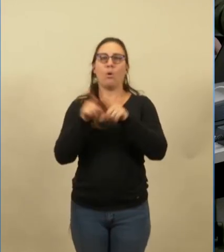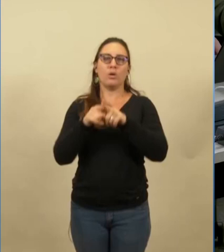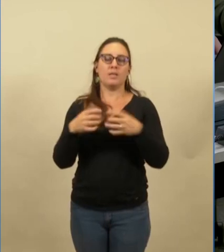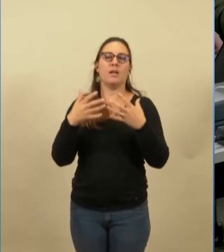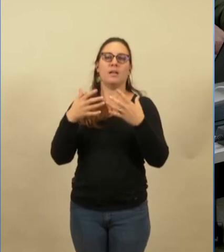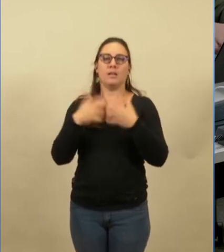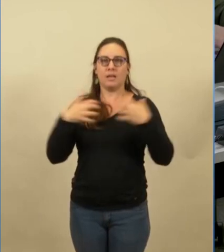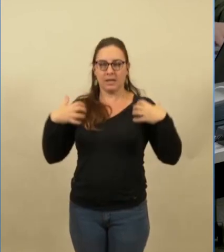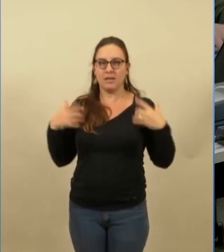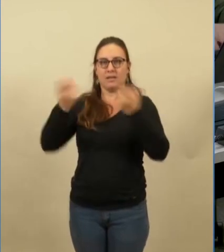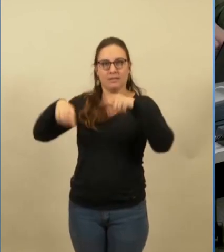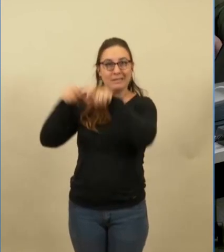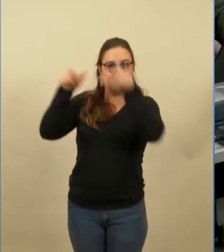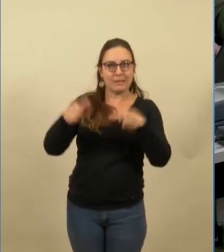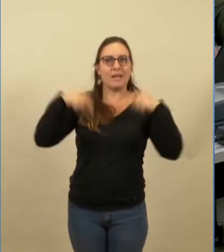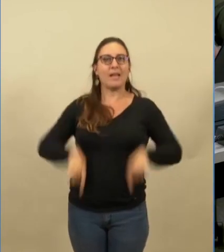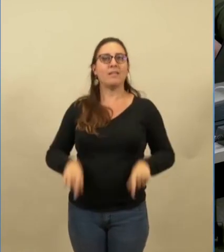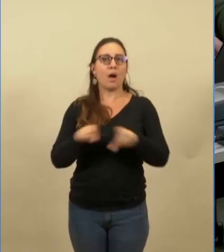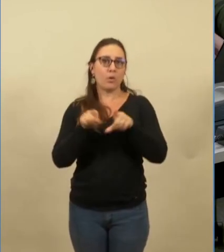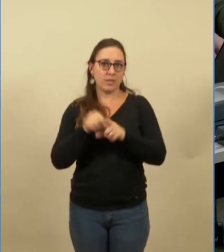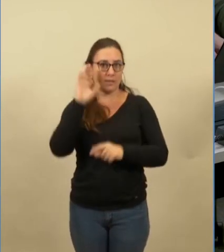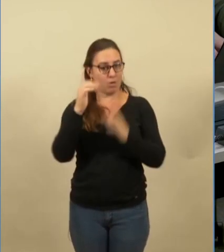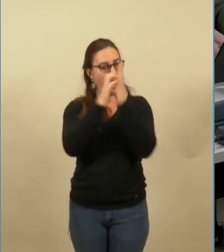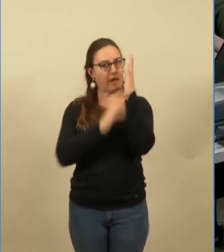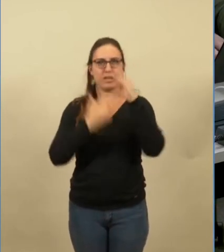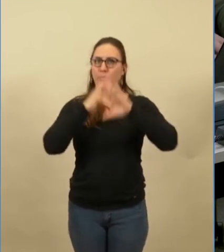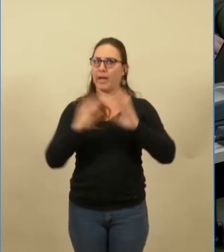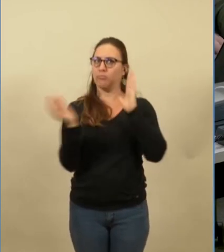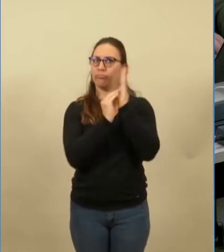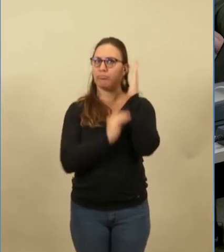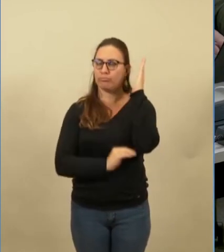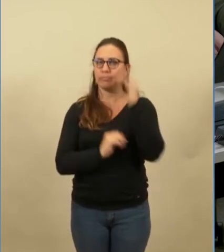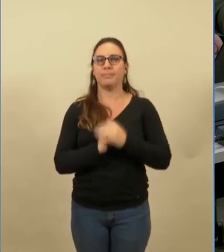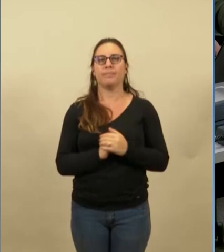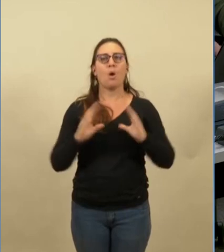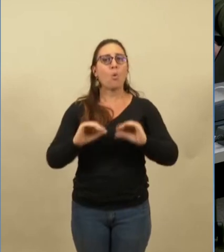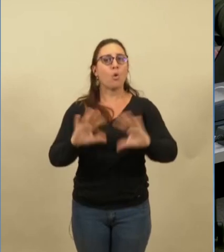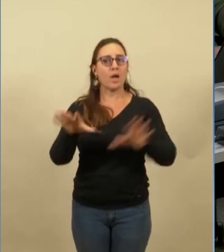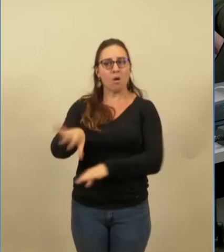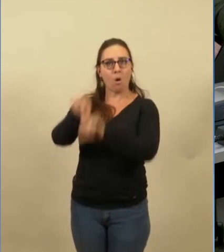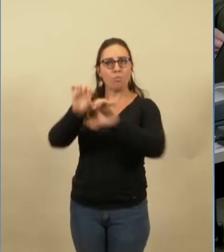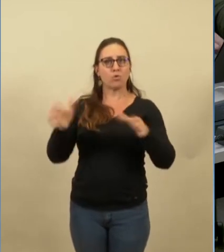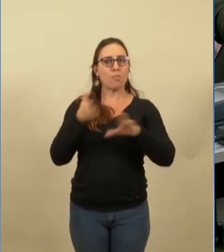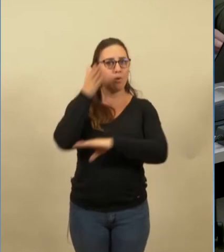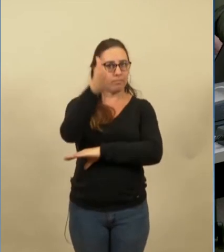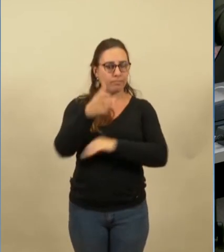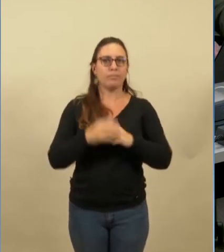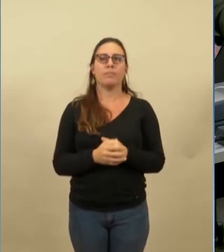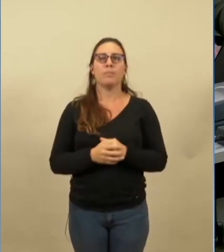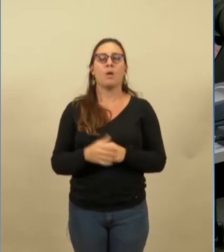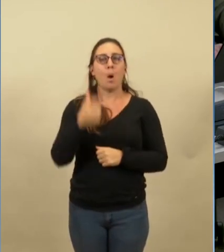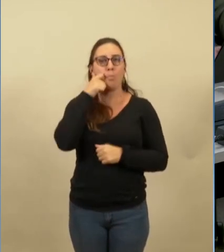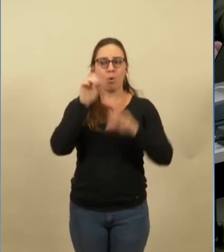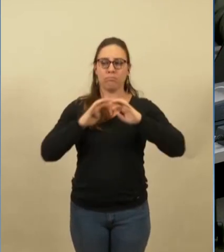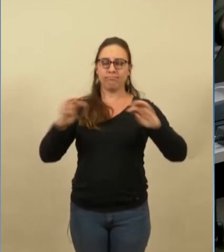et technique de l'État dans les conditions qui sont prévues dans ces articles donc très concrètement le recrutement à venir se fera en présence